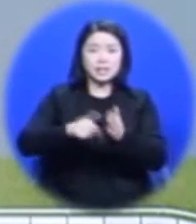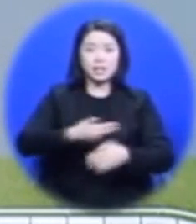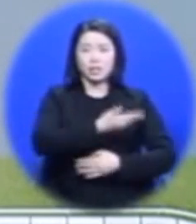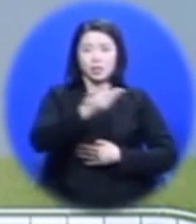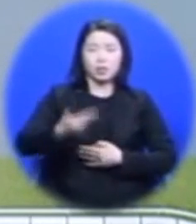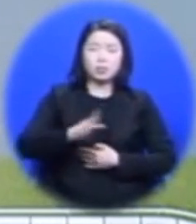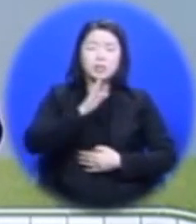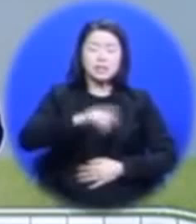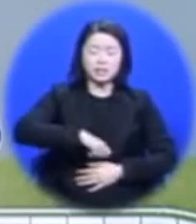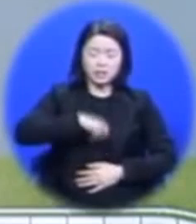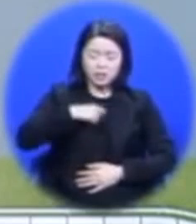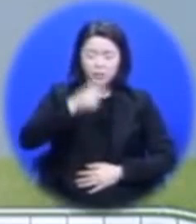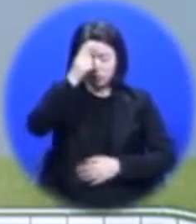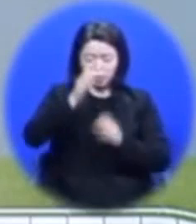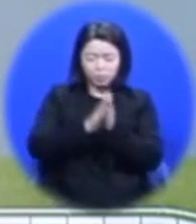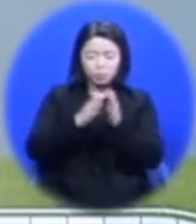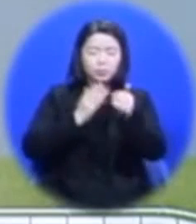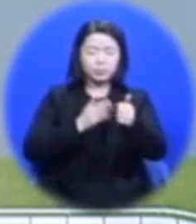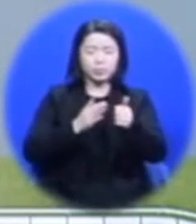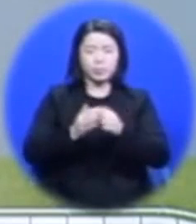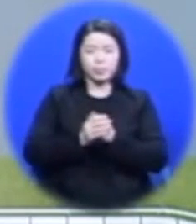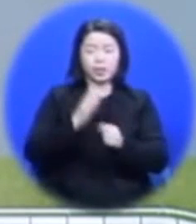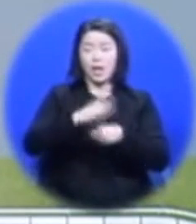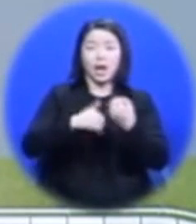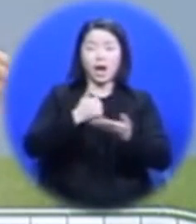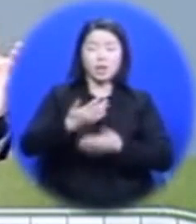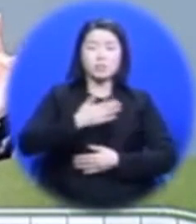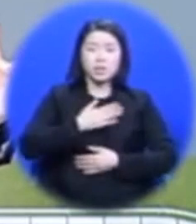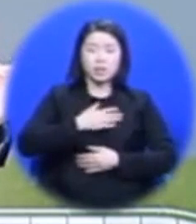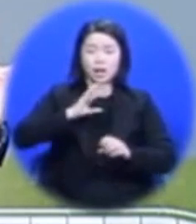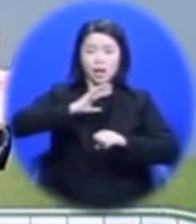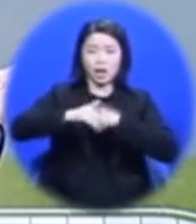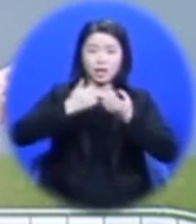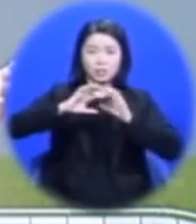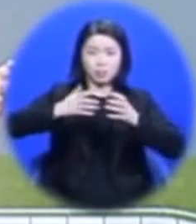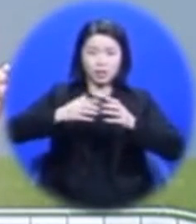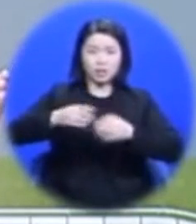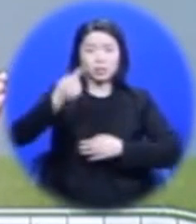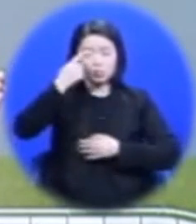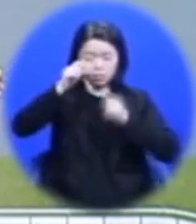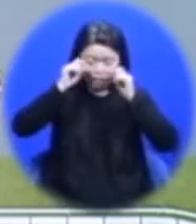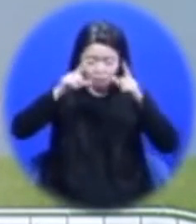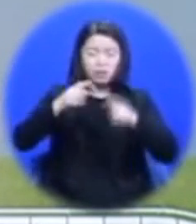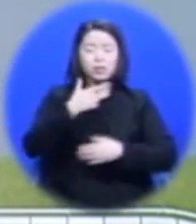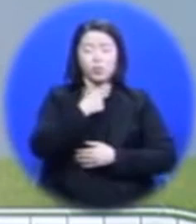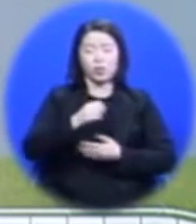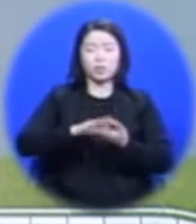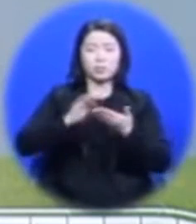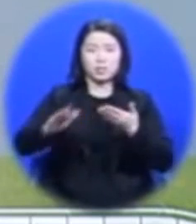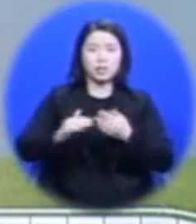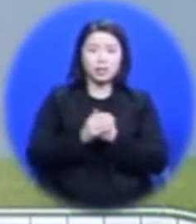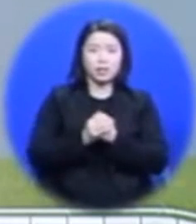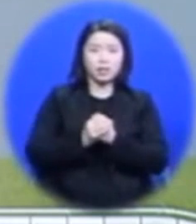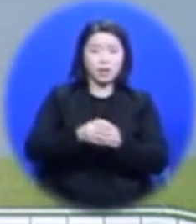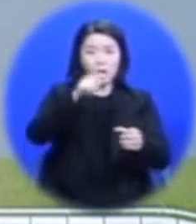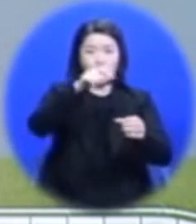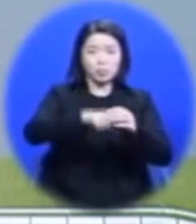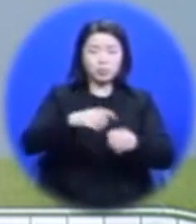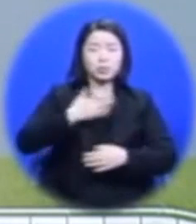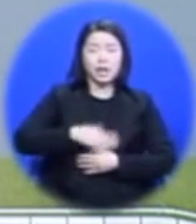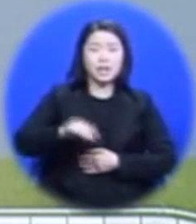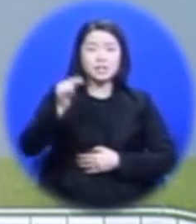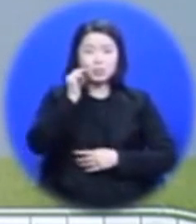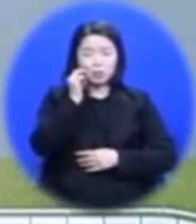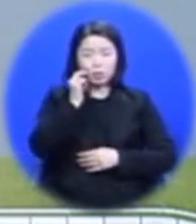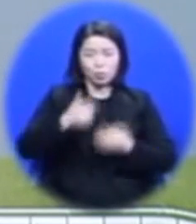정말 진심으로 기도하십시오. 하나님, 제가 하나님의 나라의 눈이 열리기를 원합니다. 목적지도 알지 못하고